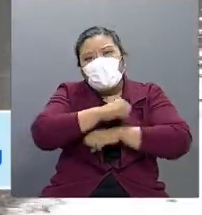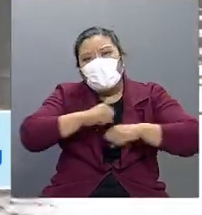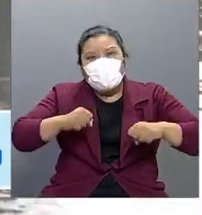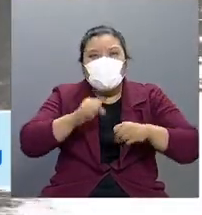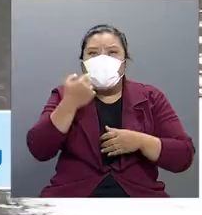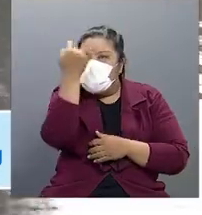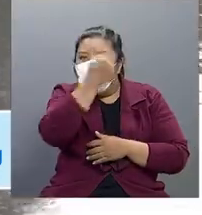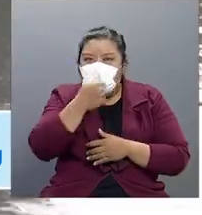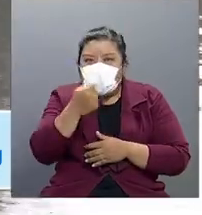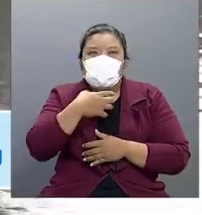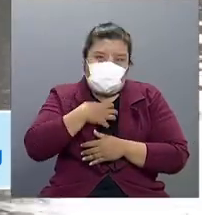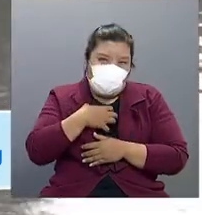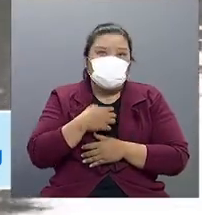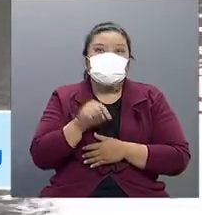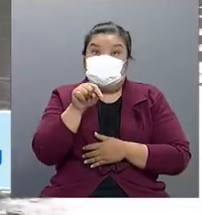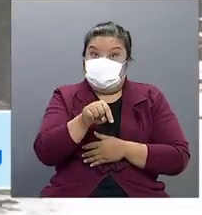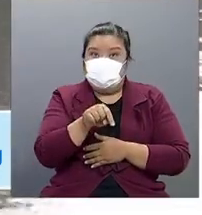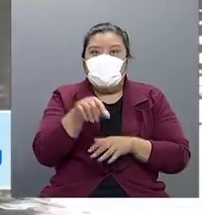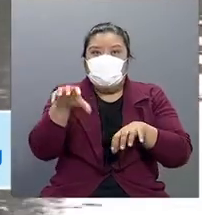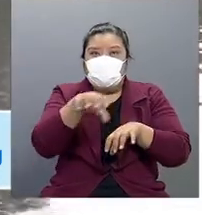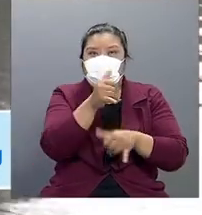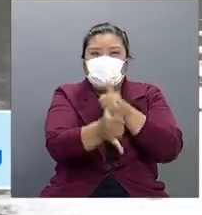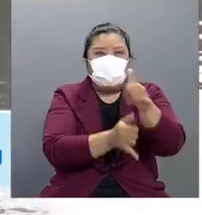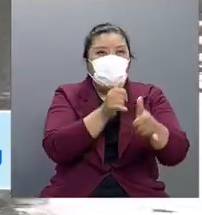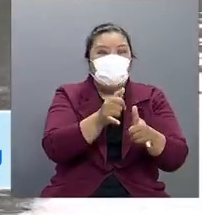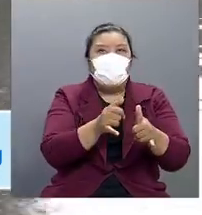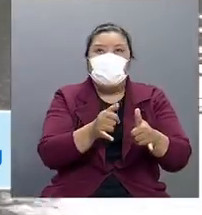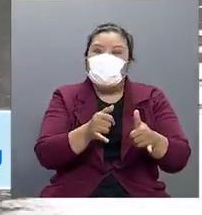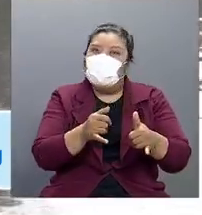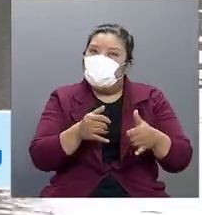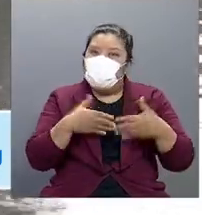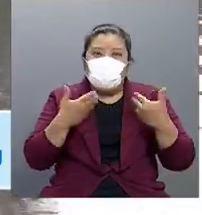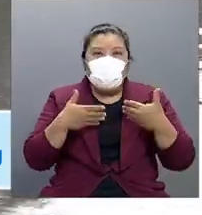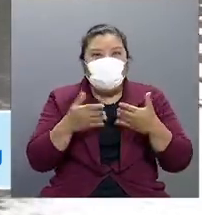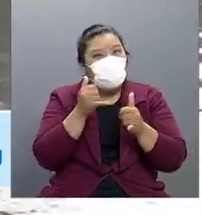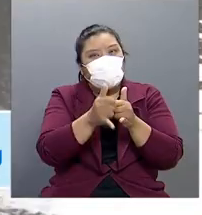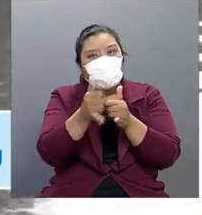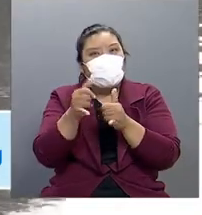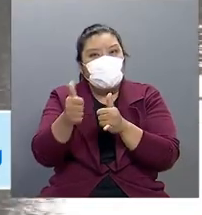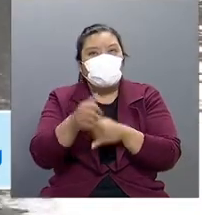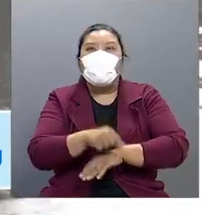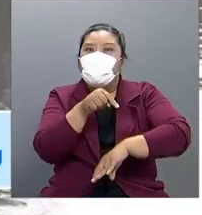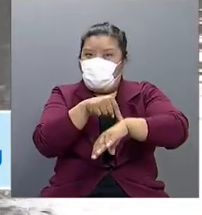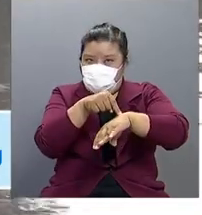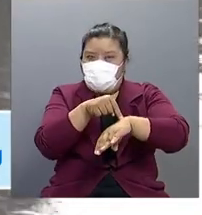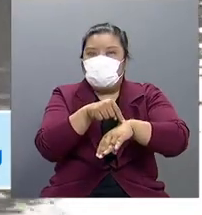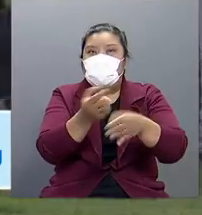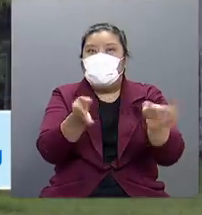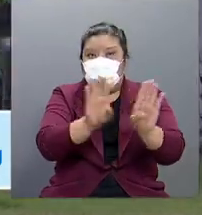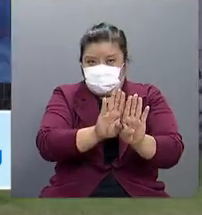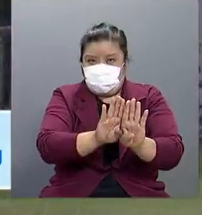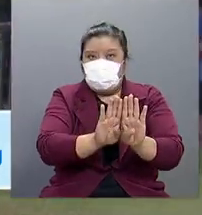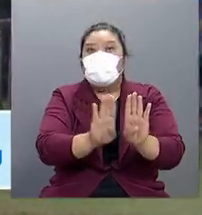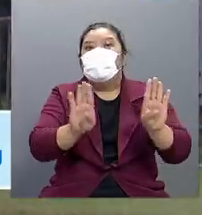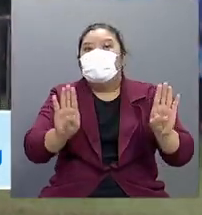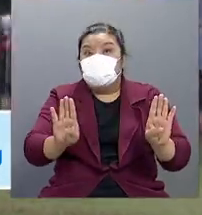สาธารณะของกรุงเทพมหานครทุกกลุ่มจะได้เข้าถึงพื้นที่อย่างเต็มศักยภาพครับจึงได้เปลี่ยนแปลงกำหนดเวลาเปิดและปิดบริการสวนสาธารณะในสัง